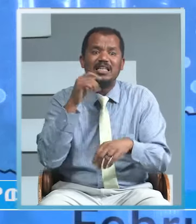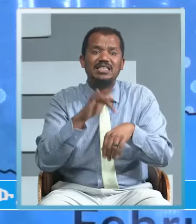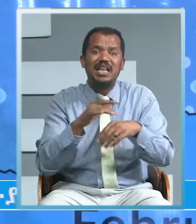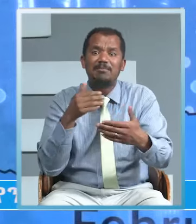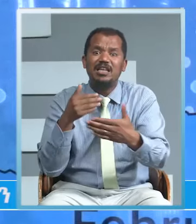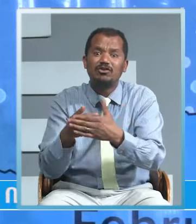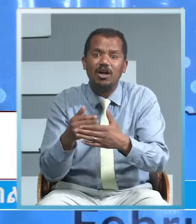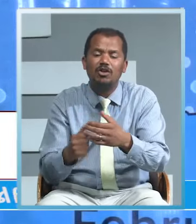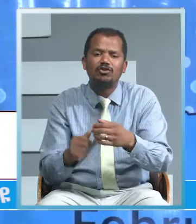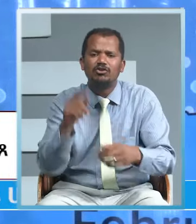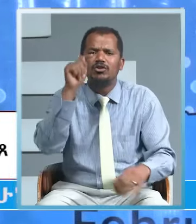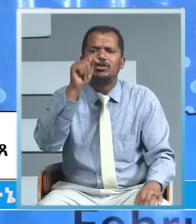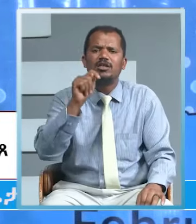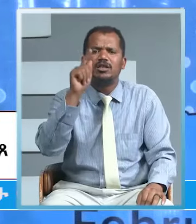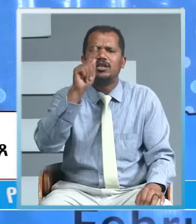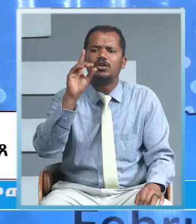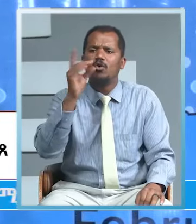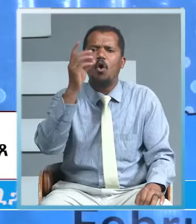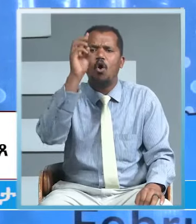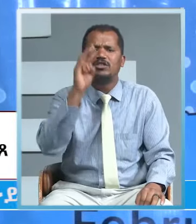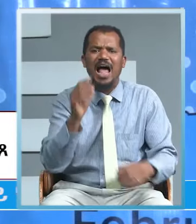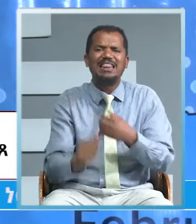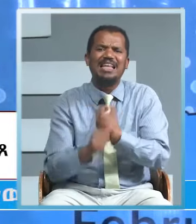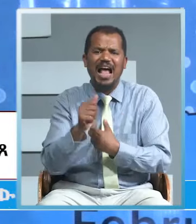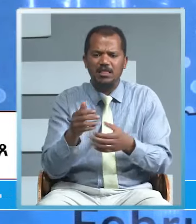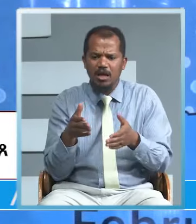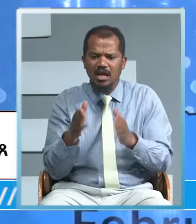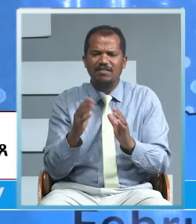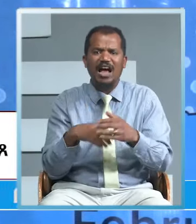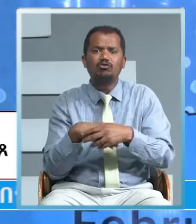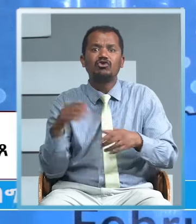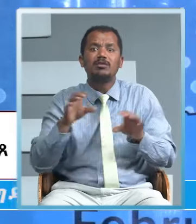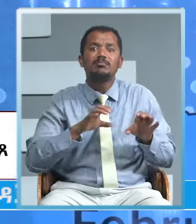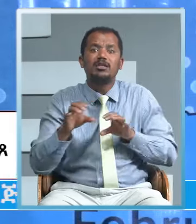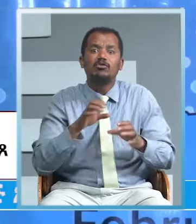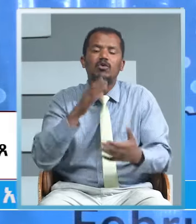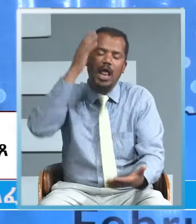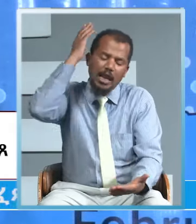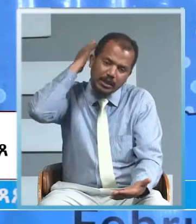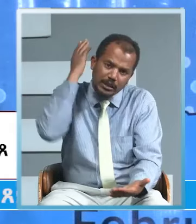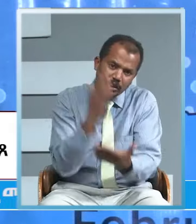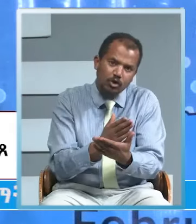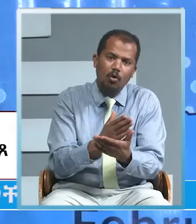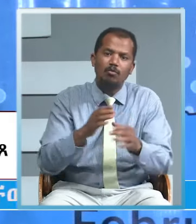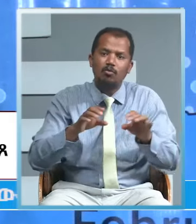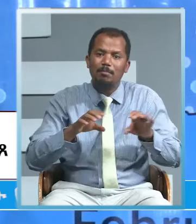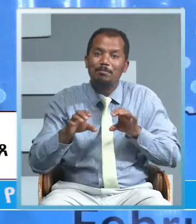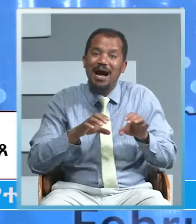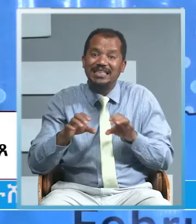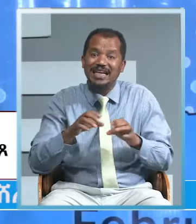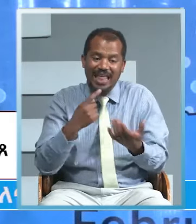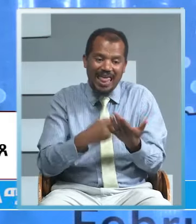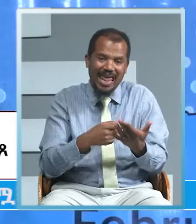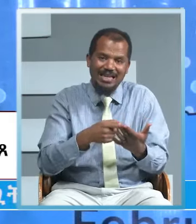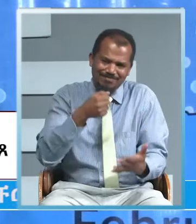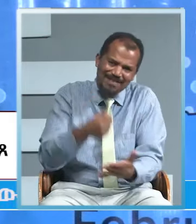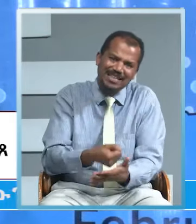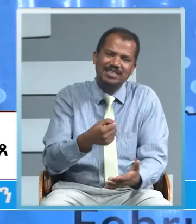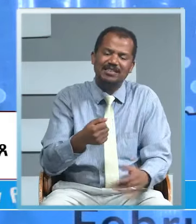የሚደርሰው ትንኮሳና ጥቃት ከፈቃዱ ውጪ የሚደረጉ እንዲቆሙ ማድረግ ይሄን